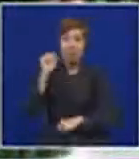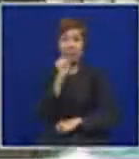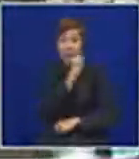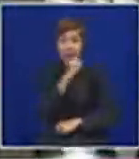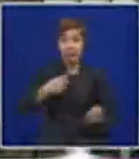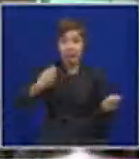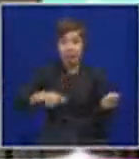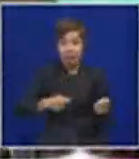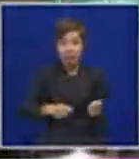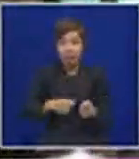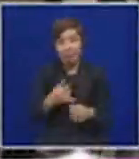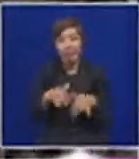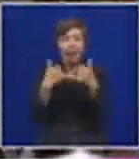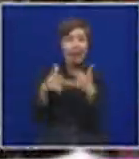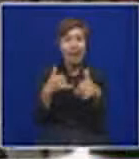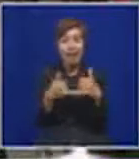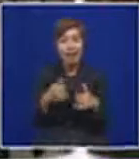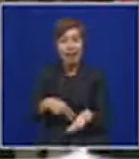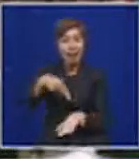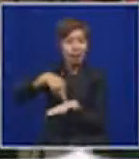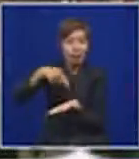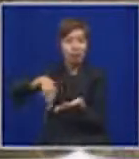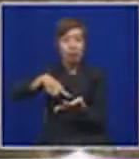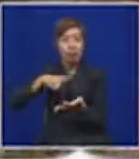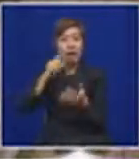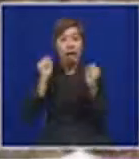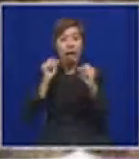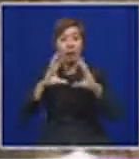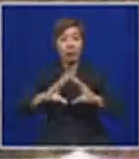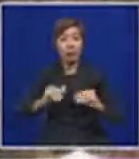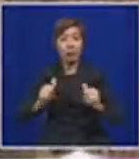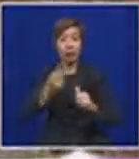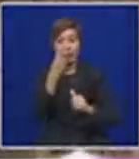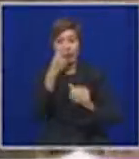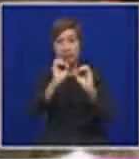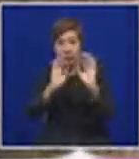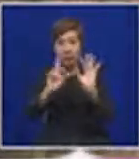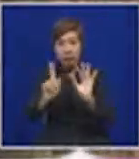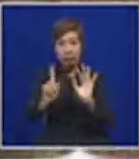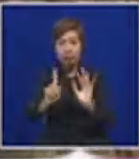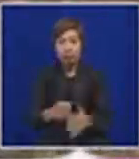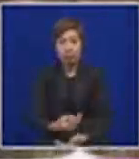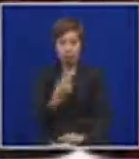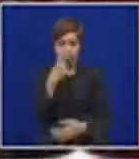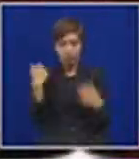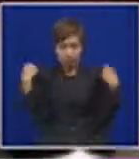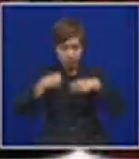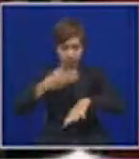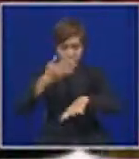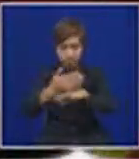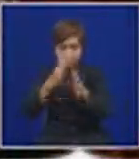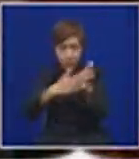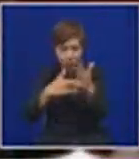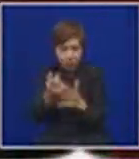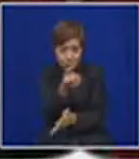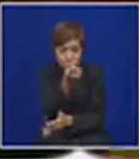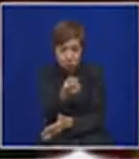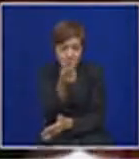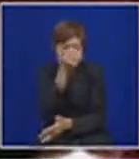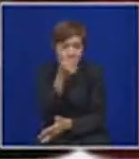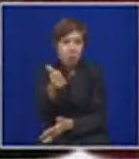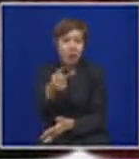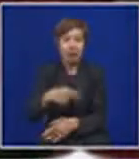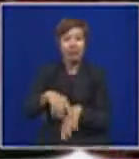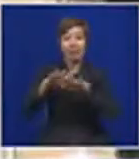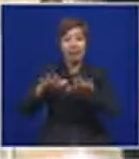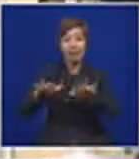านเพื่อเป็นการคลายความหนาวได้เป็นอย่างดีทีเดียวที่สังเกตเห็นได้ชัดนะคะจะเห็นได้ว่าเสื้อกันหนาวนั้นสีสันสดใสมากๆซึ่งเด็ก